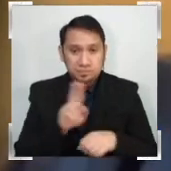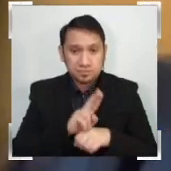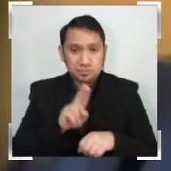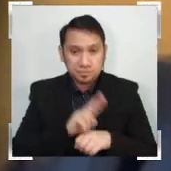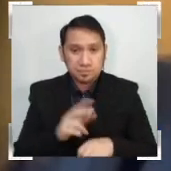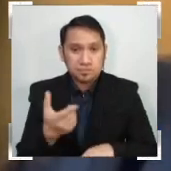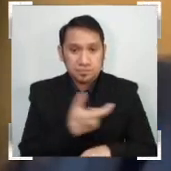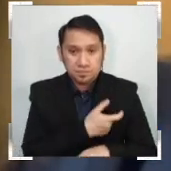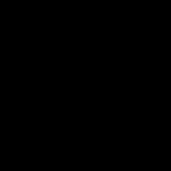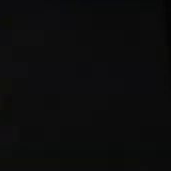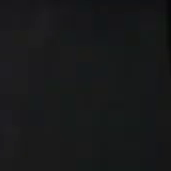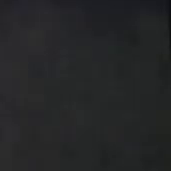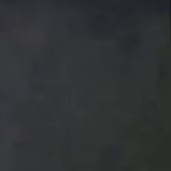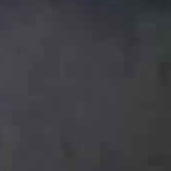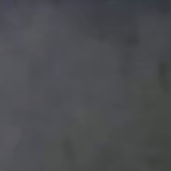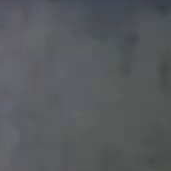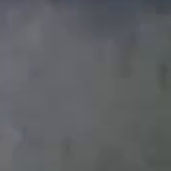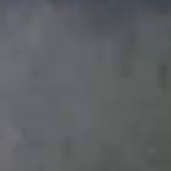inyong saksi.